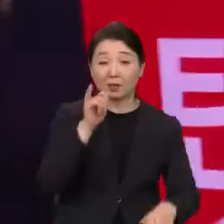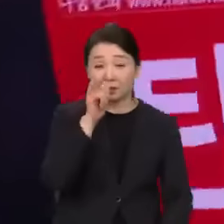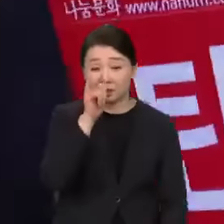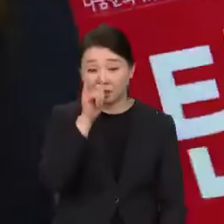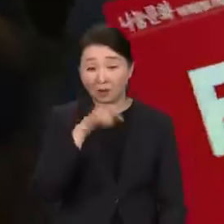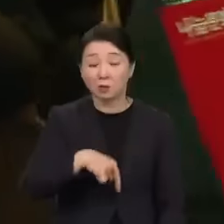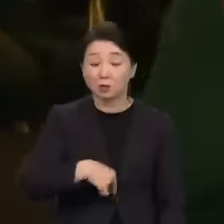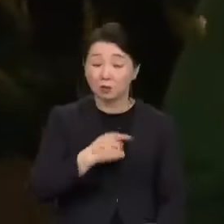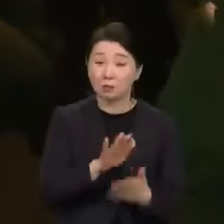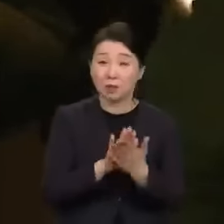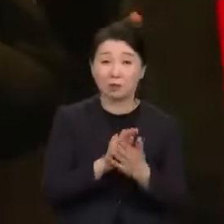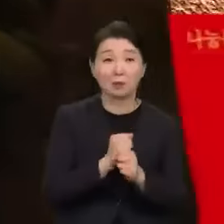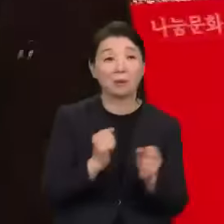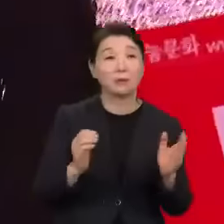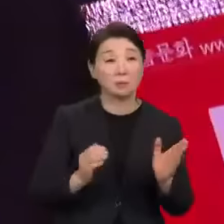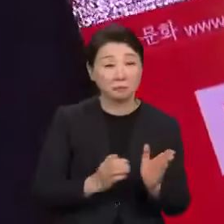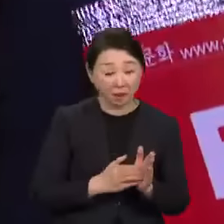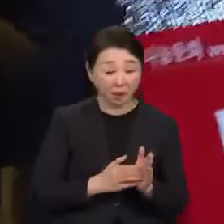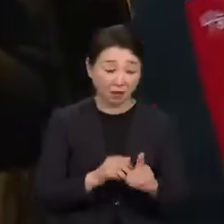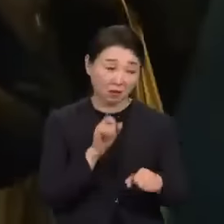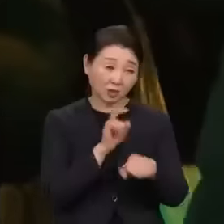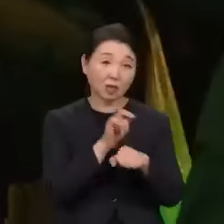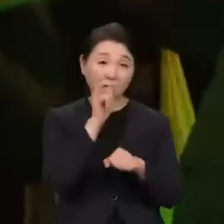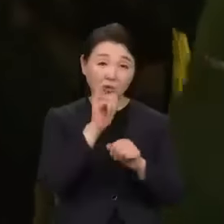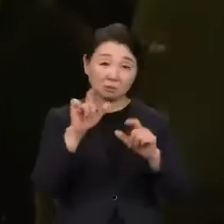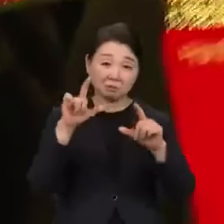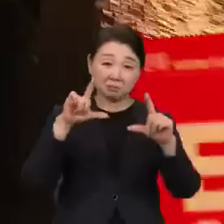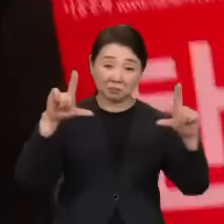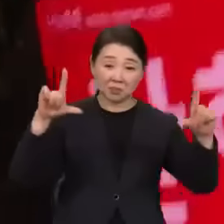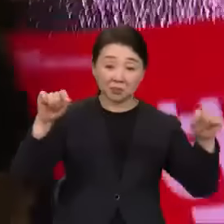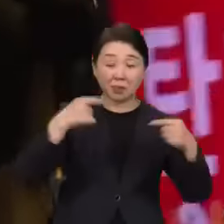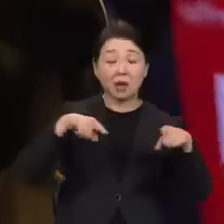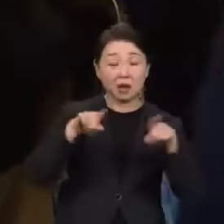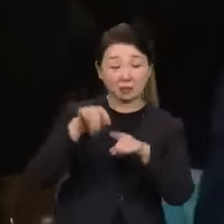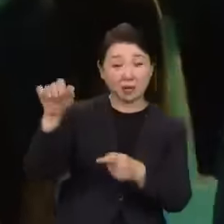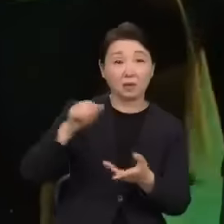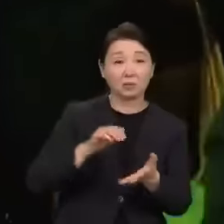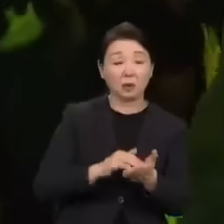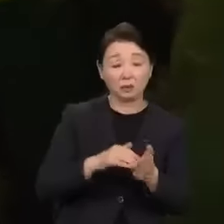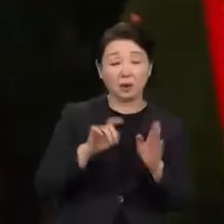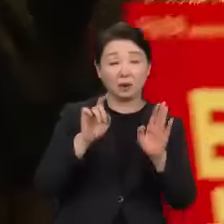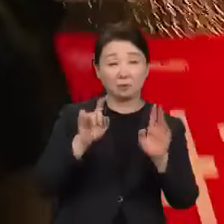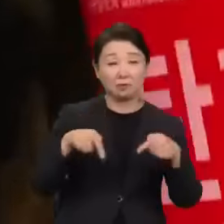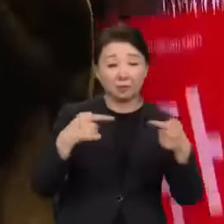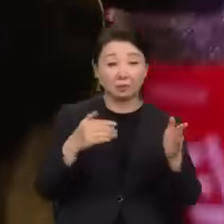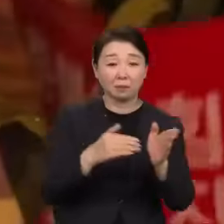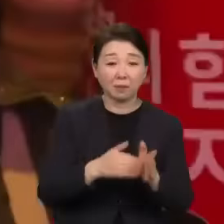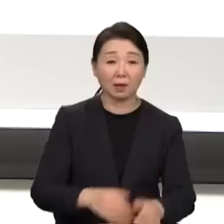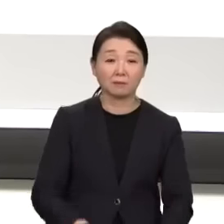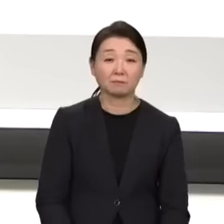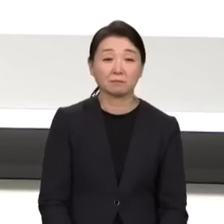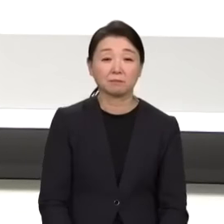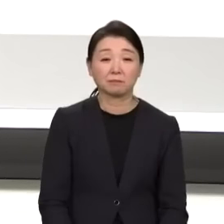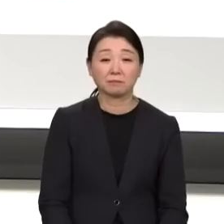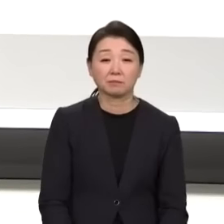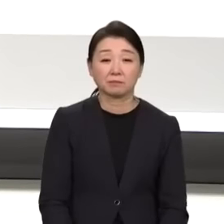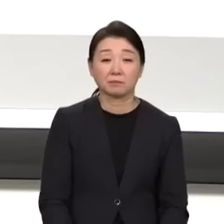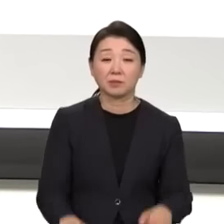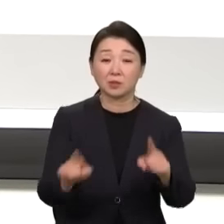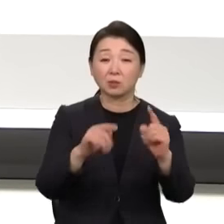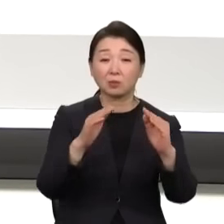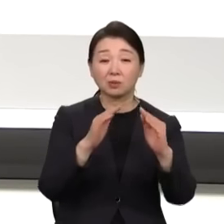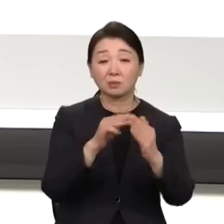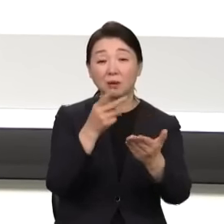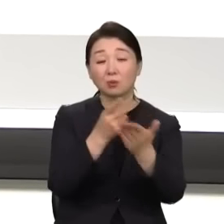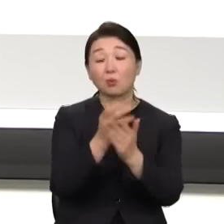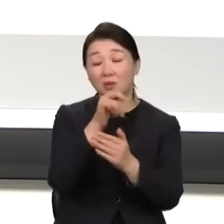자신들이 선수 만들었던 그런 개성 넘치는 깃발들을 가지고 나와서 치회 참여하는 배 누어 있기 연합 이런 그렇습니다 뭐 이런 좀